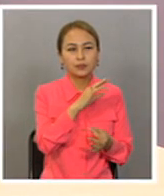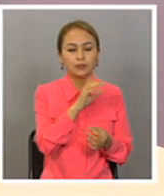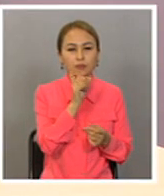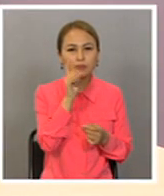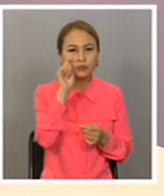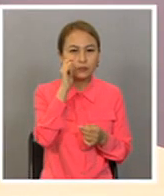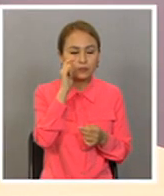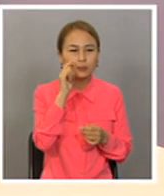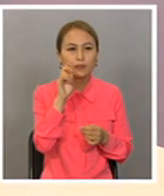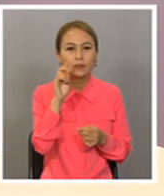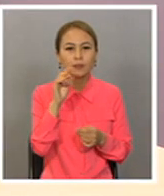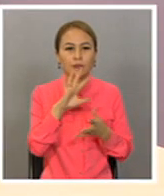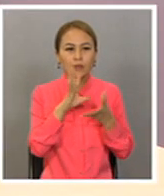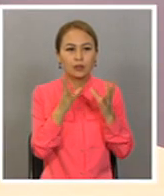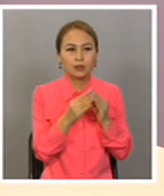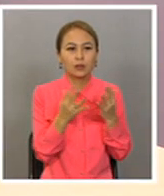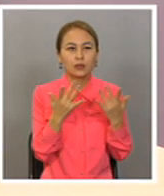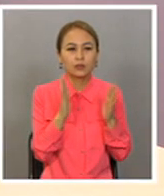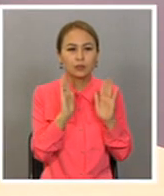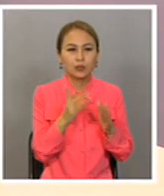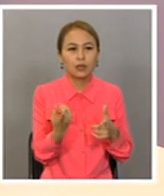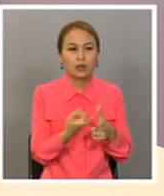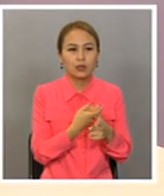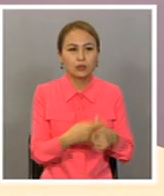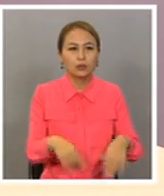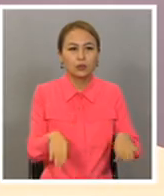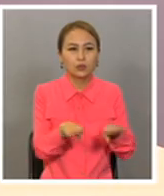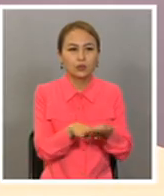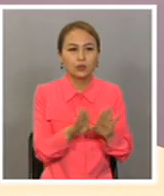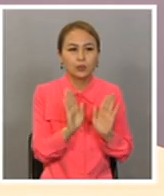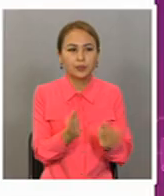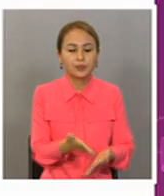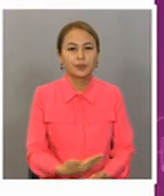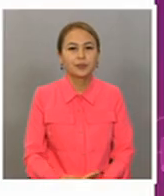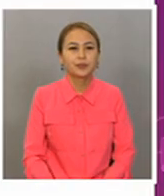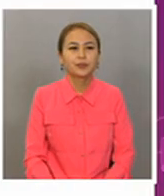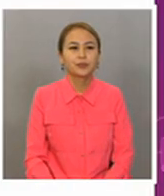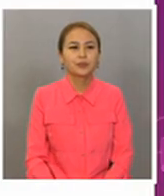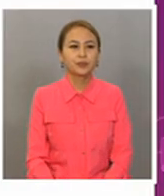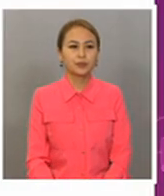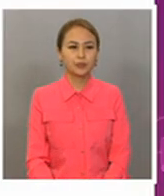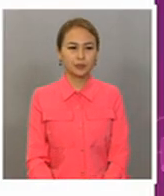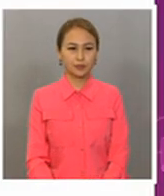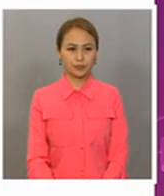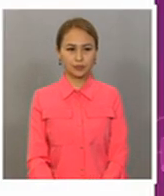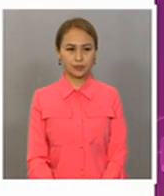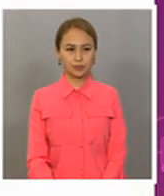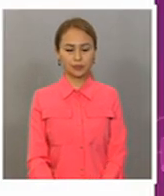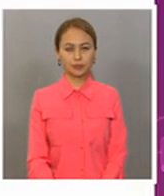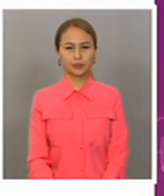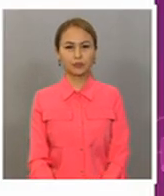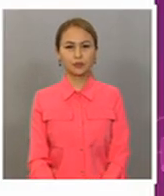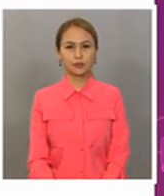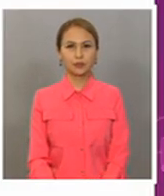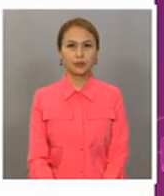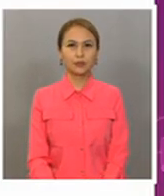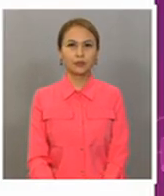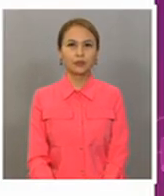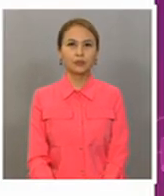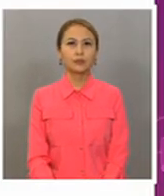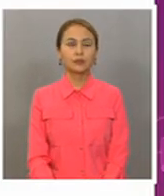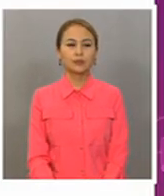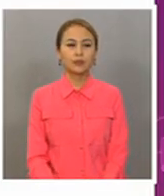массасы қанша болса, картоптың массасы сонша екен. Есептің шешуіне назар